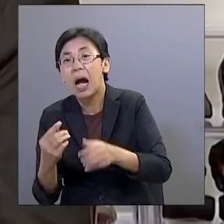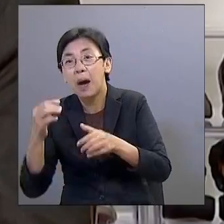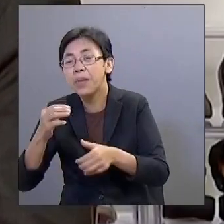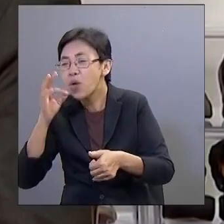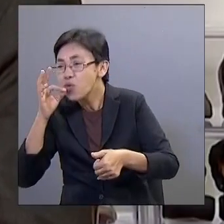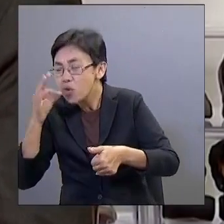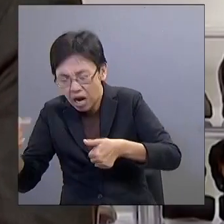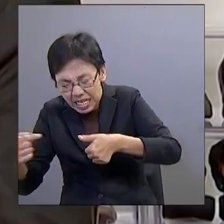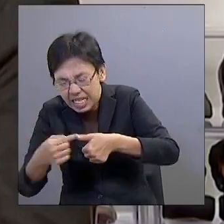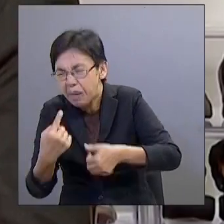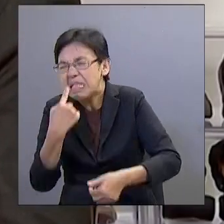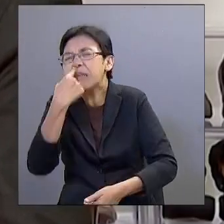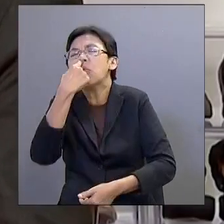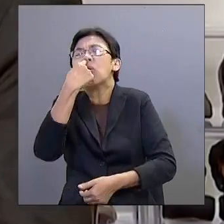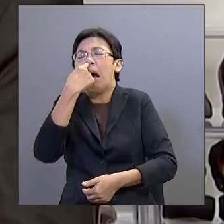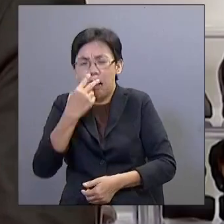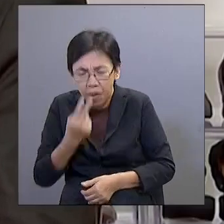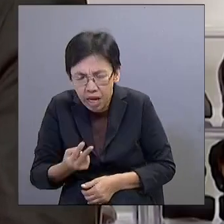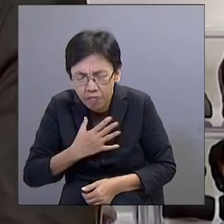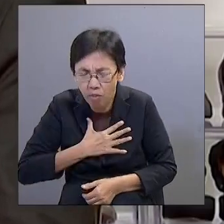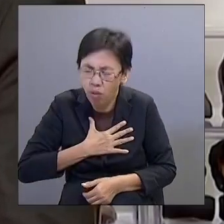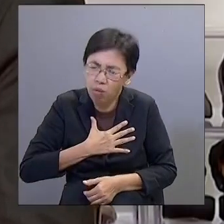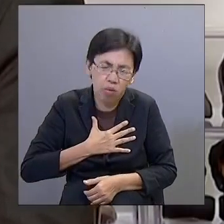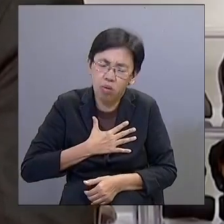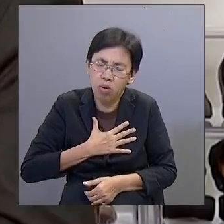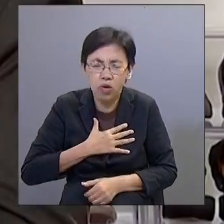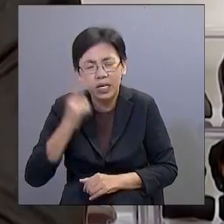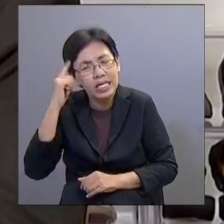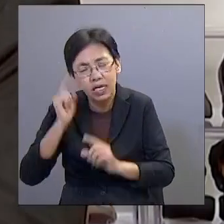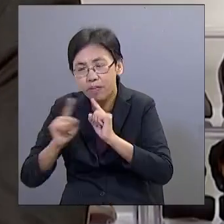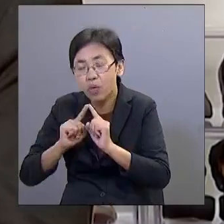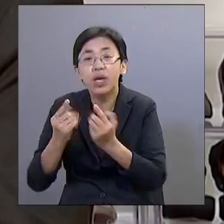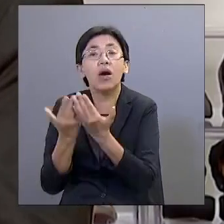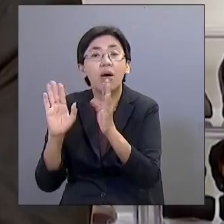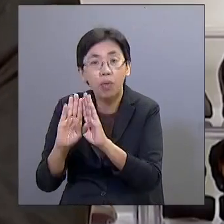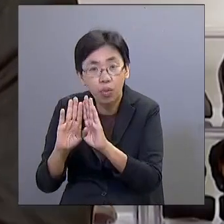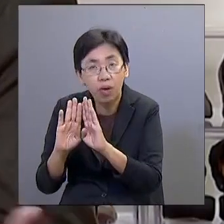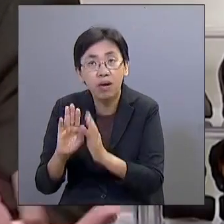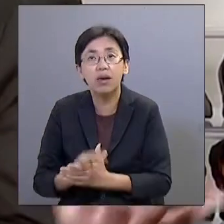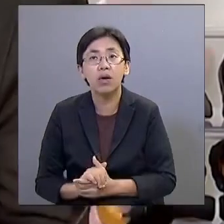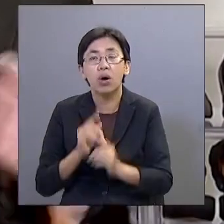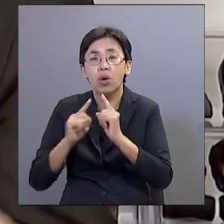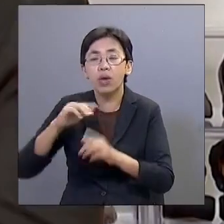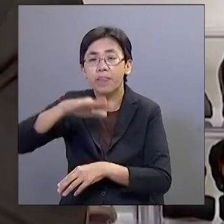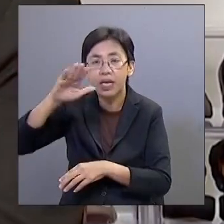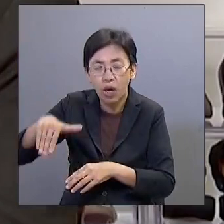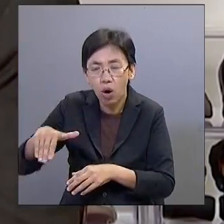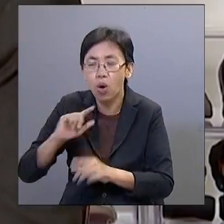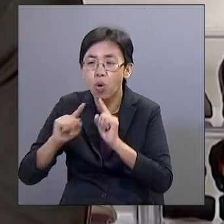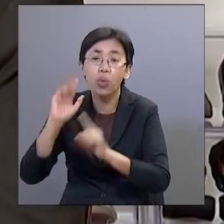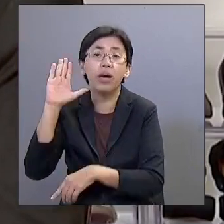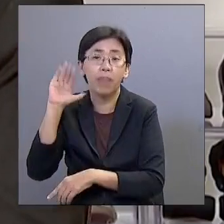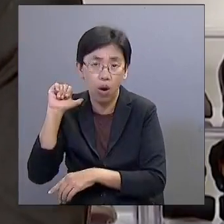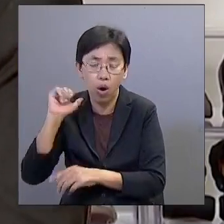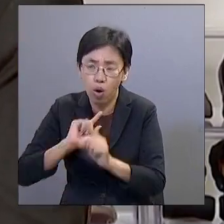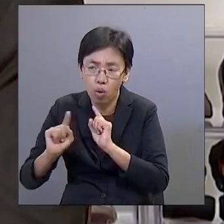างที่เราสามารถช่วยโลกได้สิอะไรอย่างเงี้ยพี่ก็เลยเริ่มมาคุยกับที่บ้านเริ่มคุยกับพี่ๆน้องๆคุยกับคุณพ่ออย่างเงี้ย